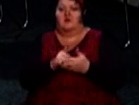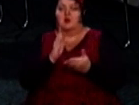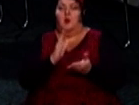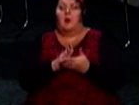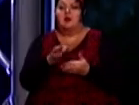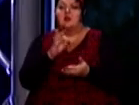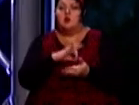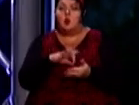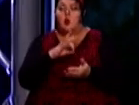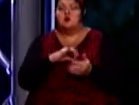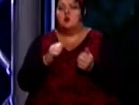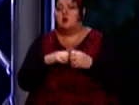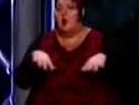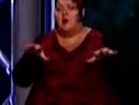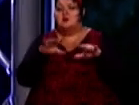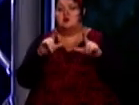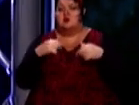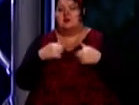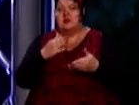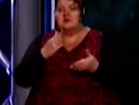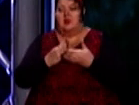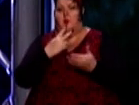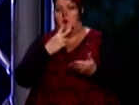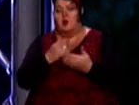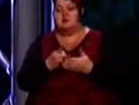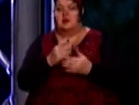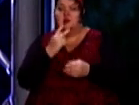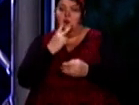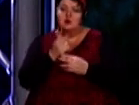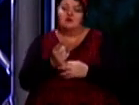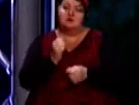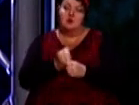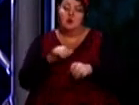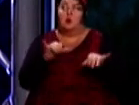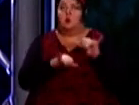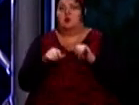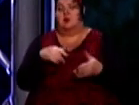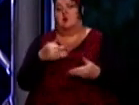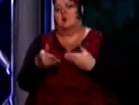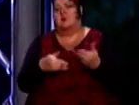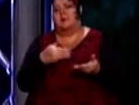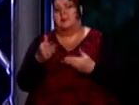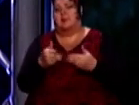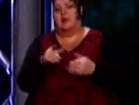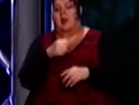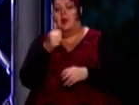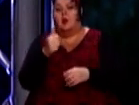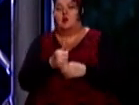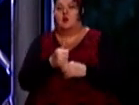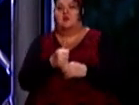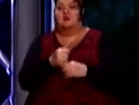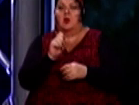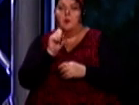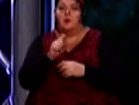до всього, що є у нас, показати, подивитися, зробити і куди піти. І головний посил інклюзивності – це в тому,